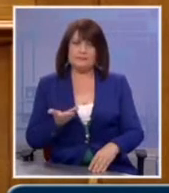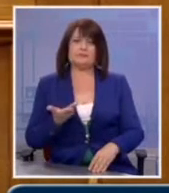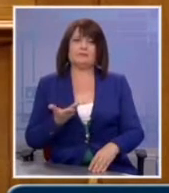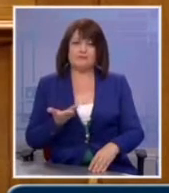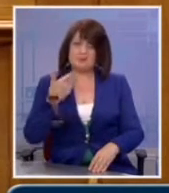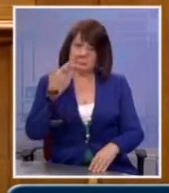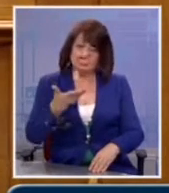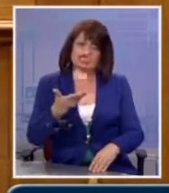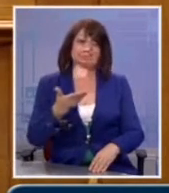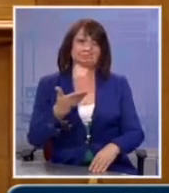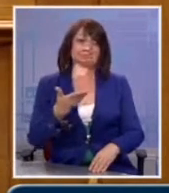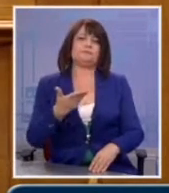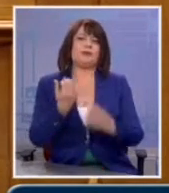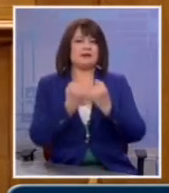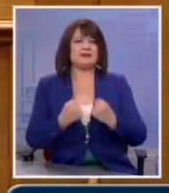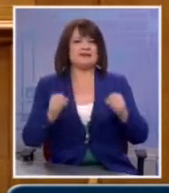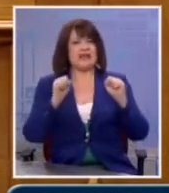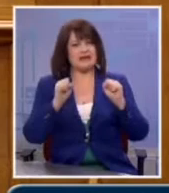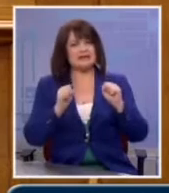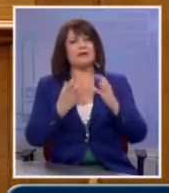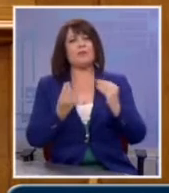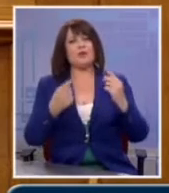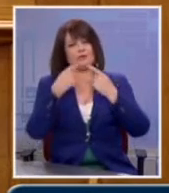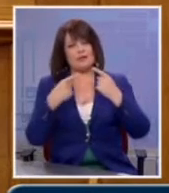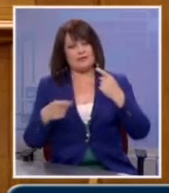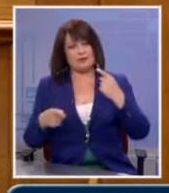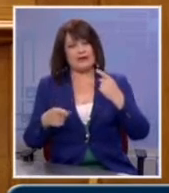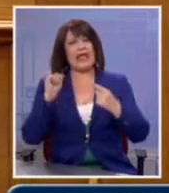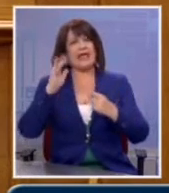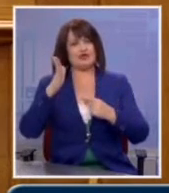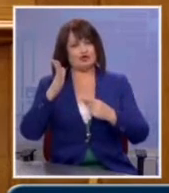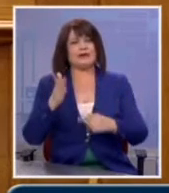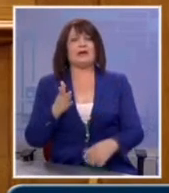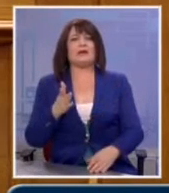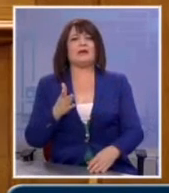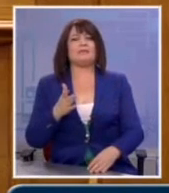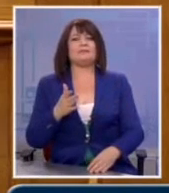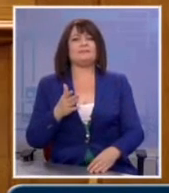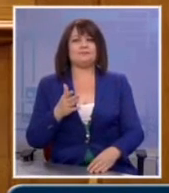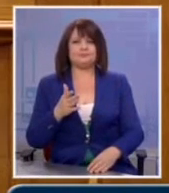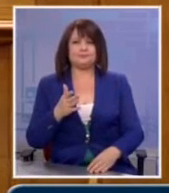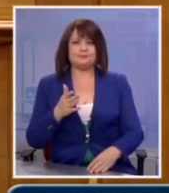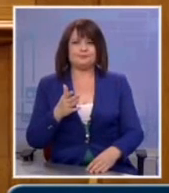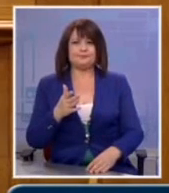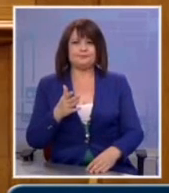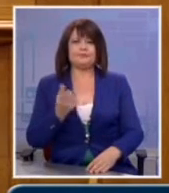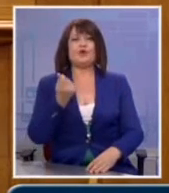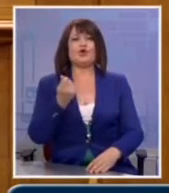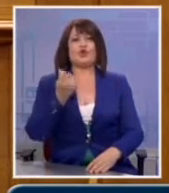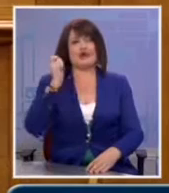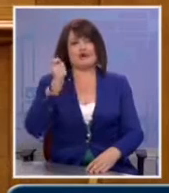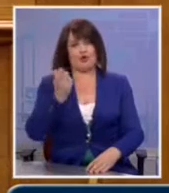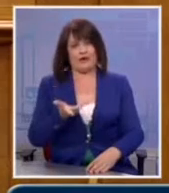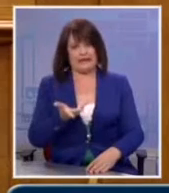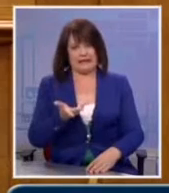συνακόλουθα μια ανεξάρτητη και πολυδιάστατη εξωτερική και οικονομική